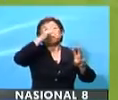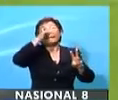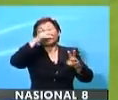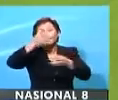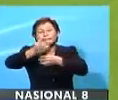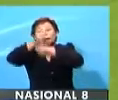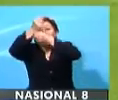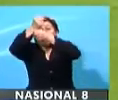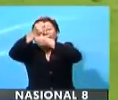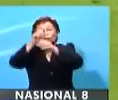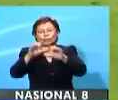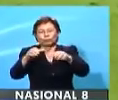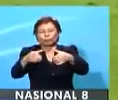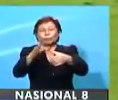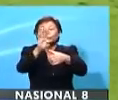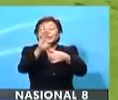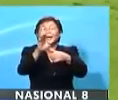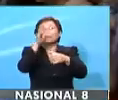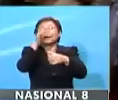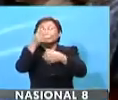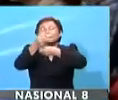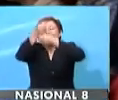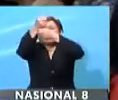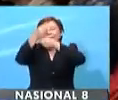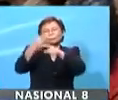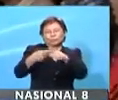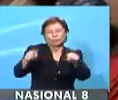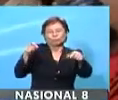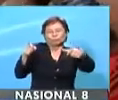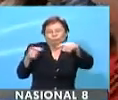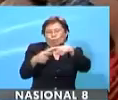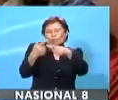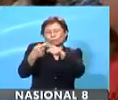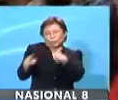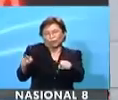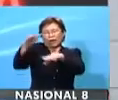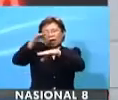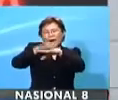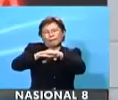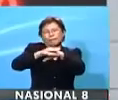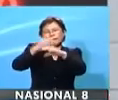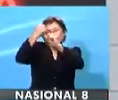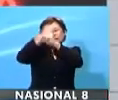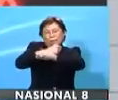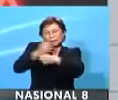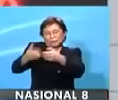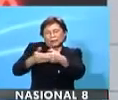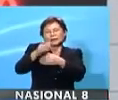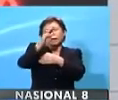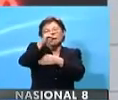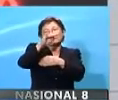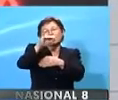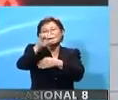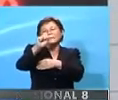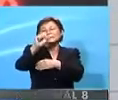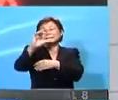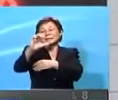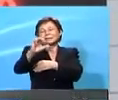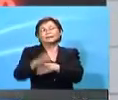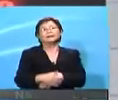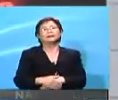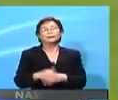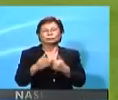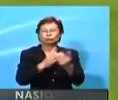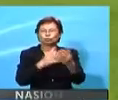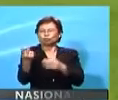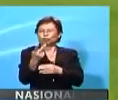United pula muncul juara kumpulan B menerusi perbezaan jaringan ke atas pencabar terdekat MISC MIFA walaupun